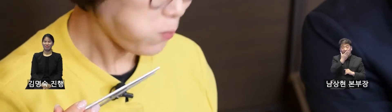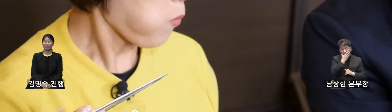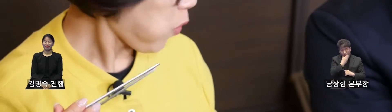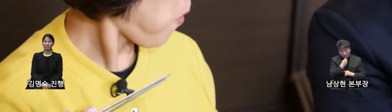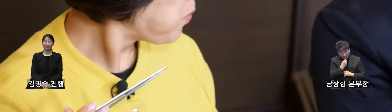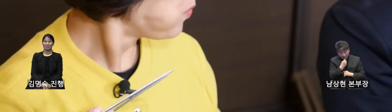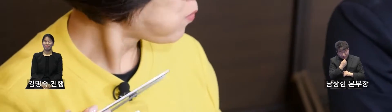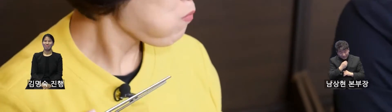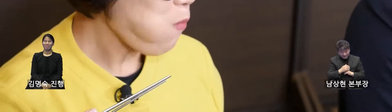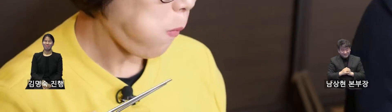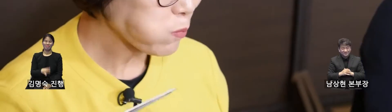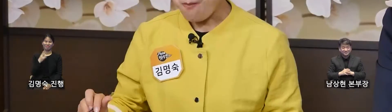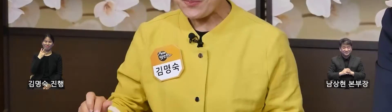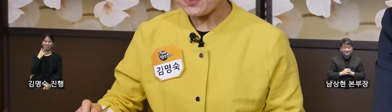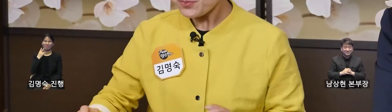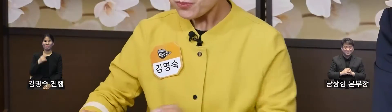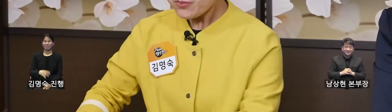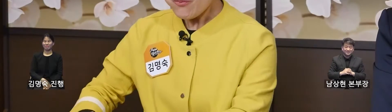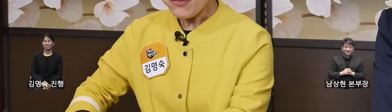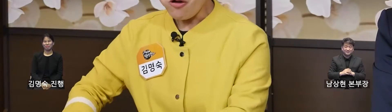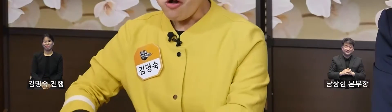행복하세요? 네.